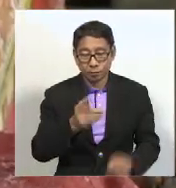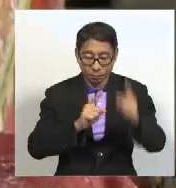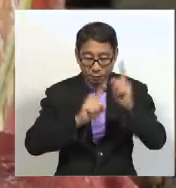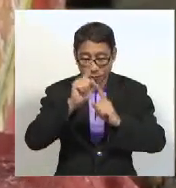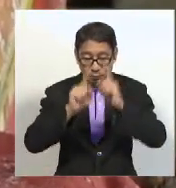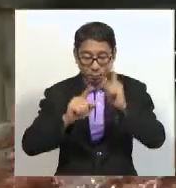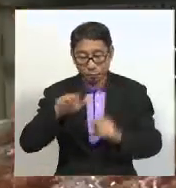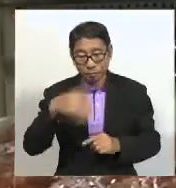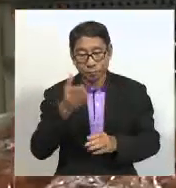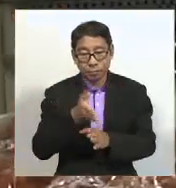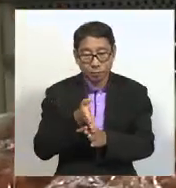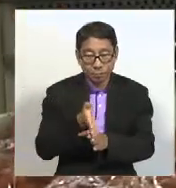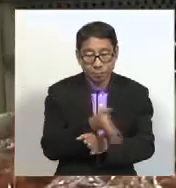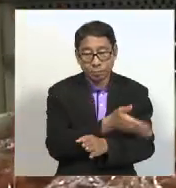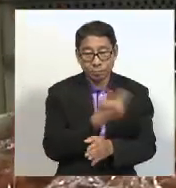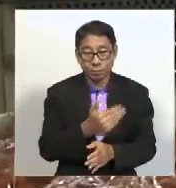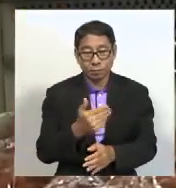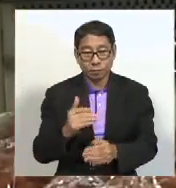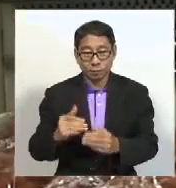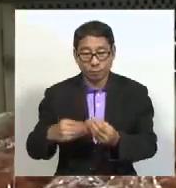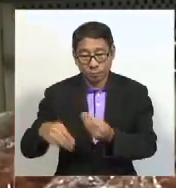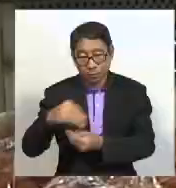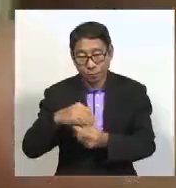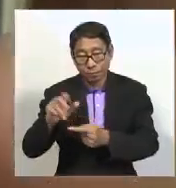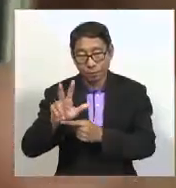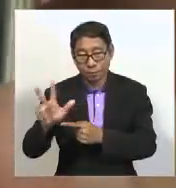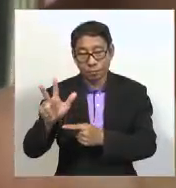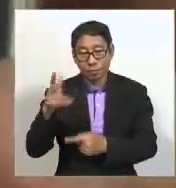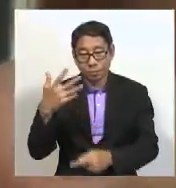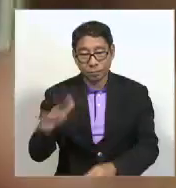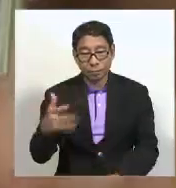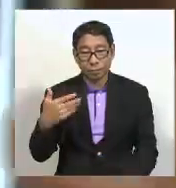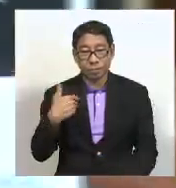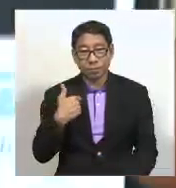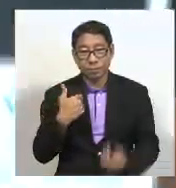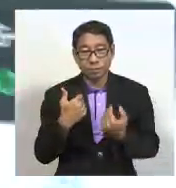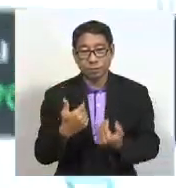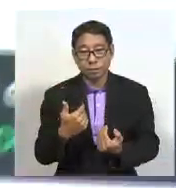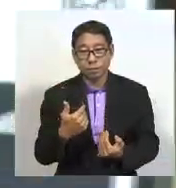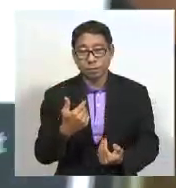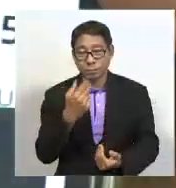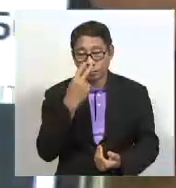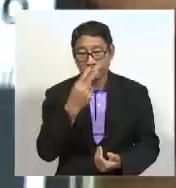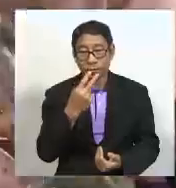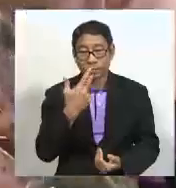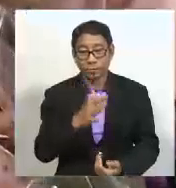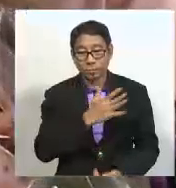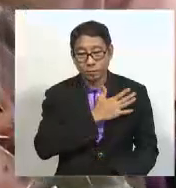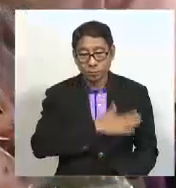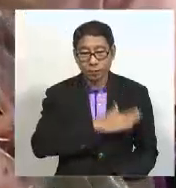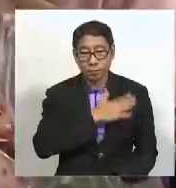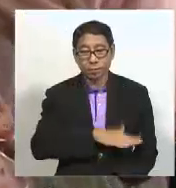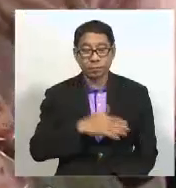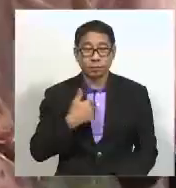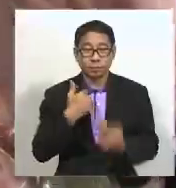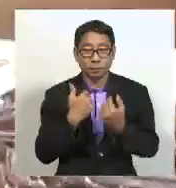ก่อนเพราะว่าก่อนหน้านี้ก็มีข่าวออกมาว่าเดินหน้าเฟส3 ใจเย็นๆก่อน ใจเย็นๆ ชัดแล้ว ท่านรัฐมนตรีบอกว่าใจเย็นๆก่อนนะคะไม่เร่งรีบ